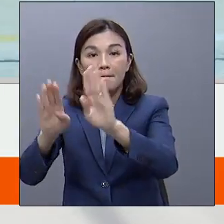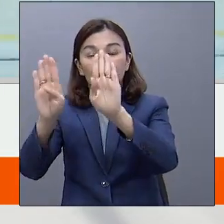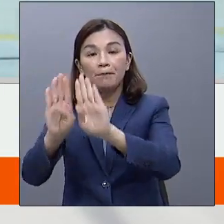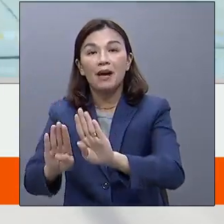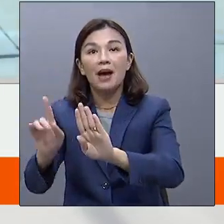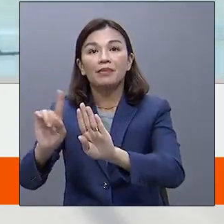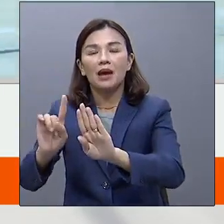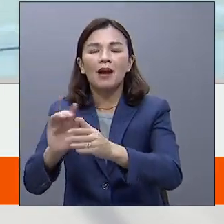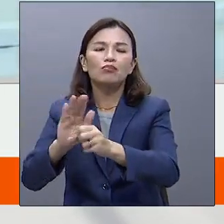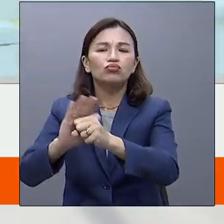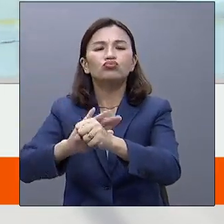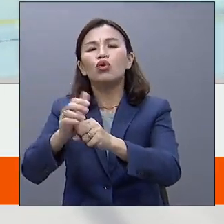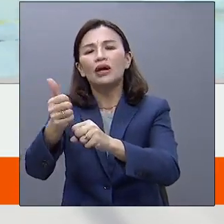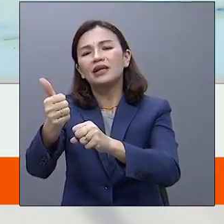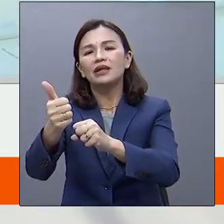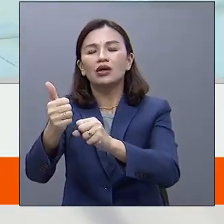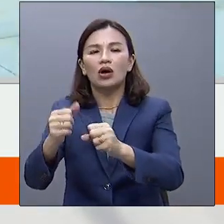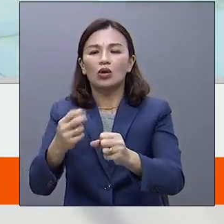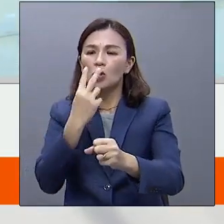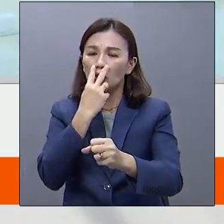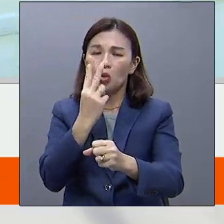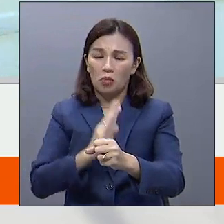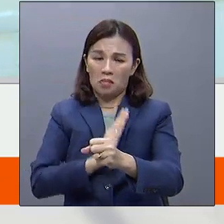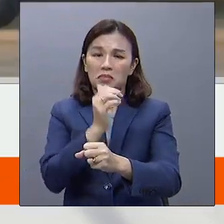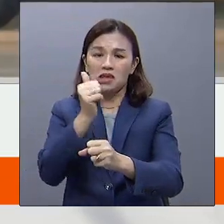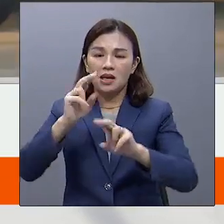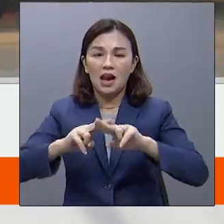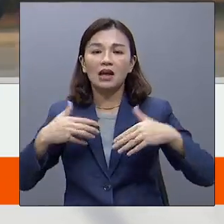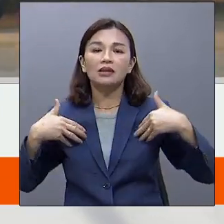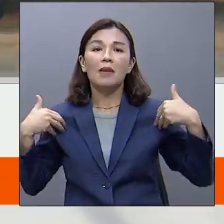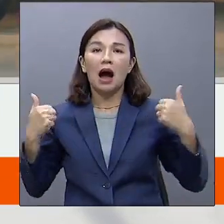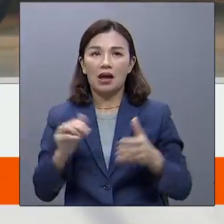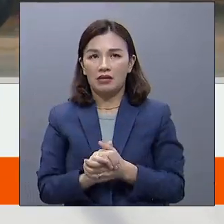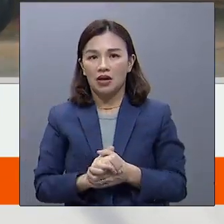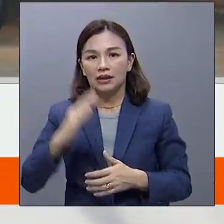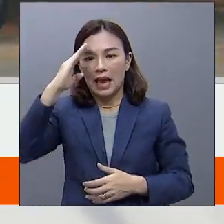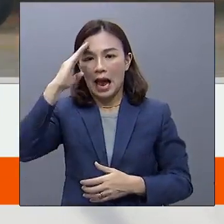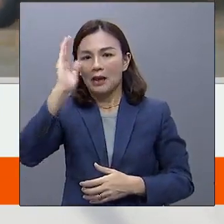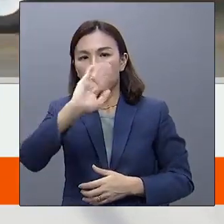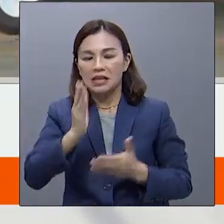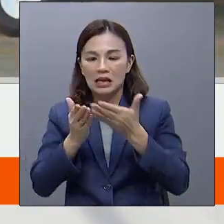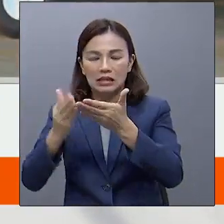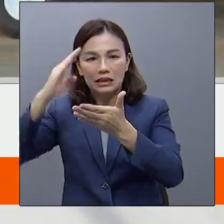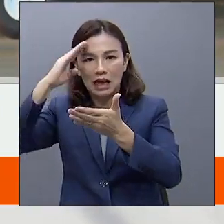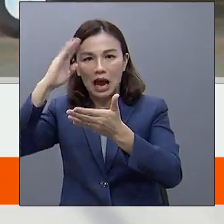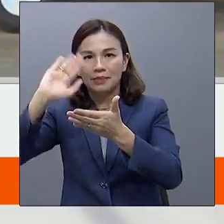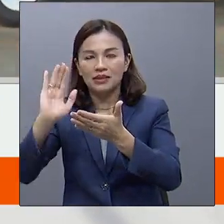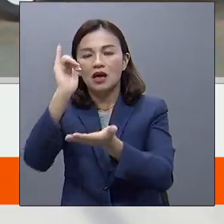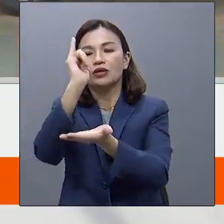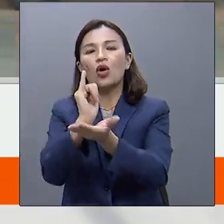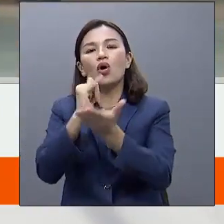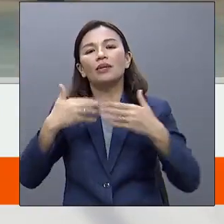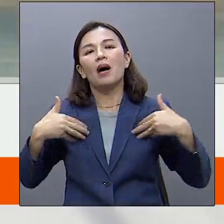แบบ luxuryนะฮะแต่ก็ถือเป็นครูซึ่งๆซึ่งก็นั่งสบายกว่าเรือรบนะฮะมาแบบๆเออก็นอนมาสบาย